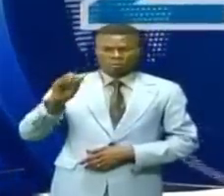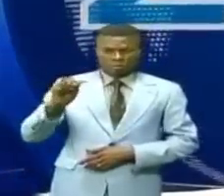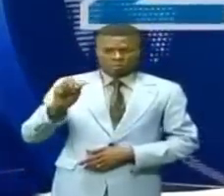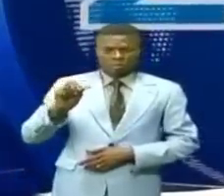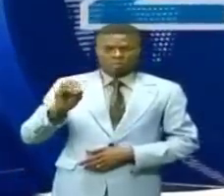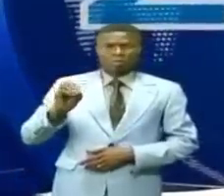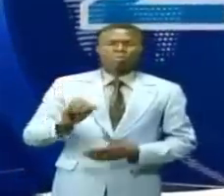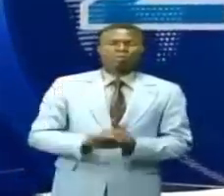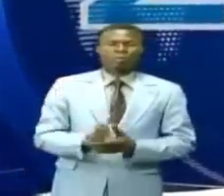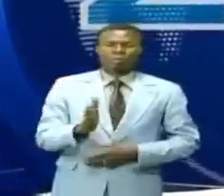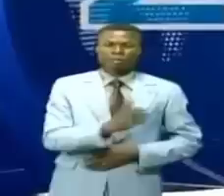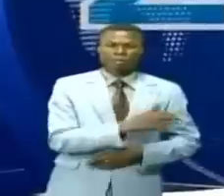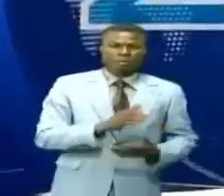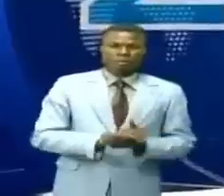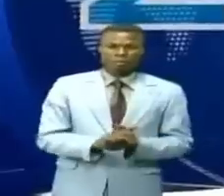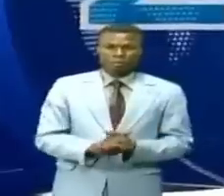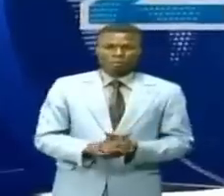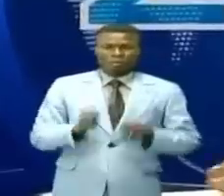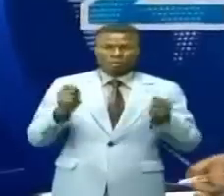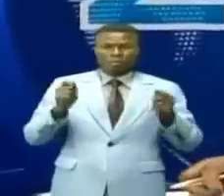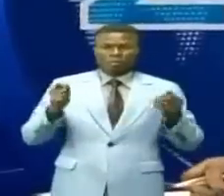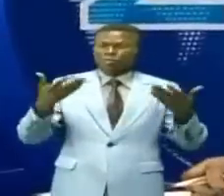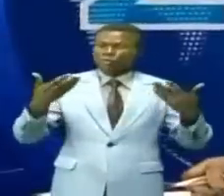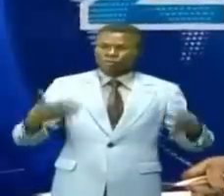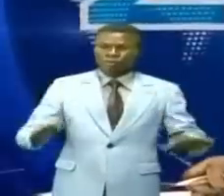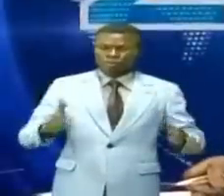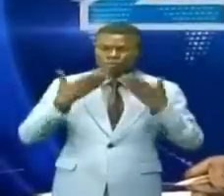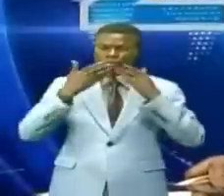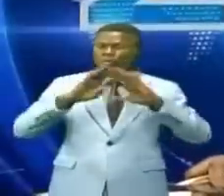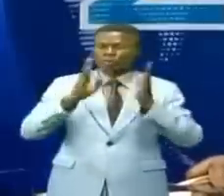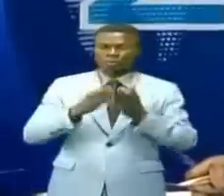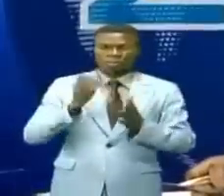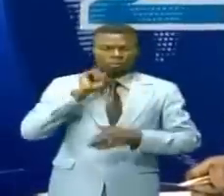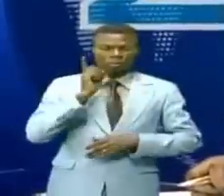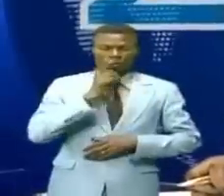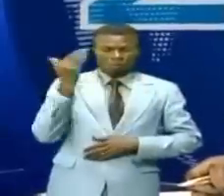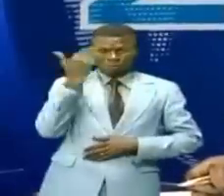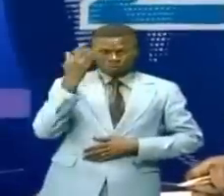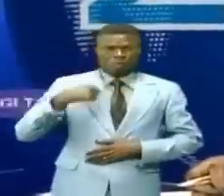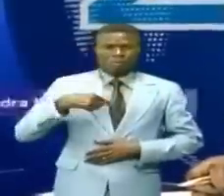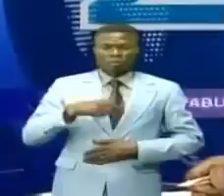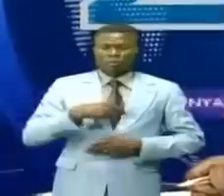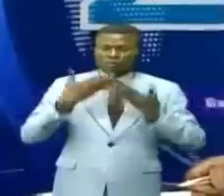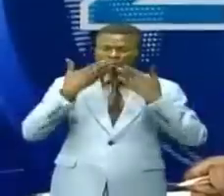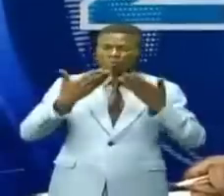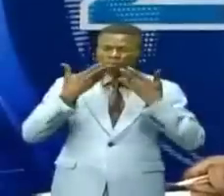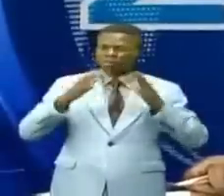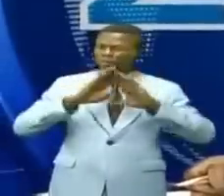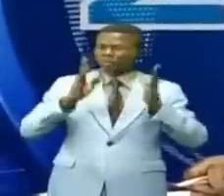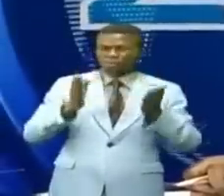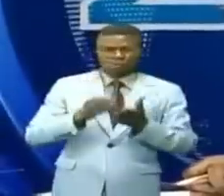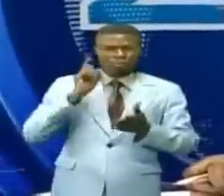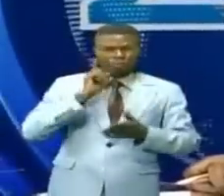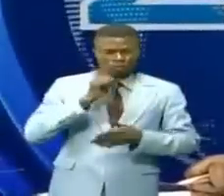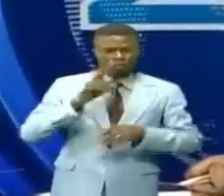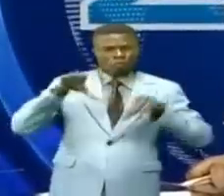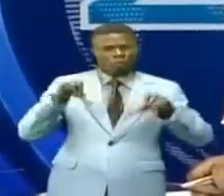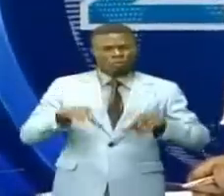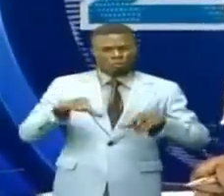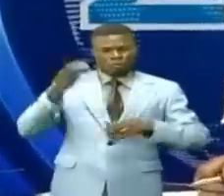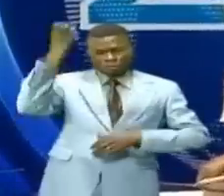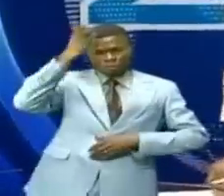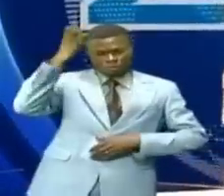général. Voilà, c'est par cette note que nous bouclons complètement ce journal. Merci de l'avoir suivi. Merci à vous qui nous suivez